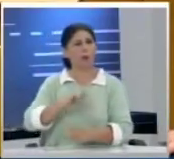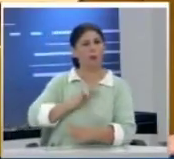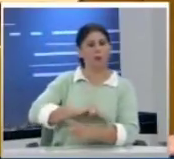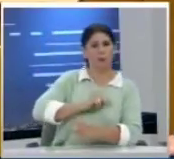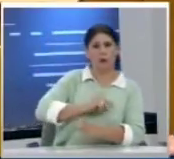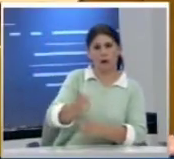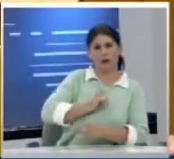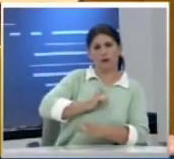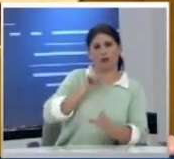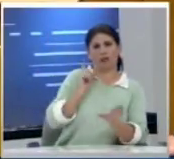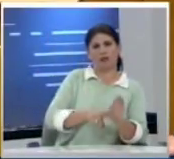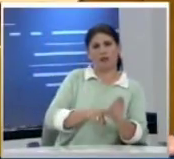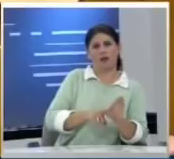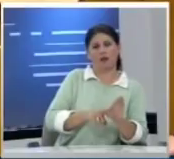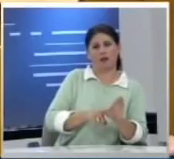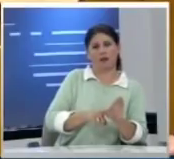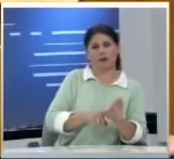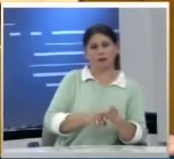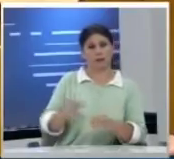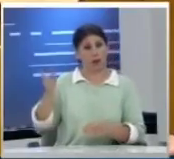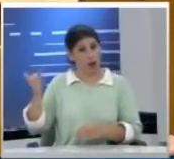Και είχε το θράσος το μεγάλο